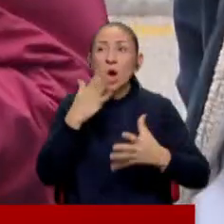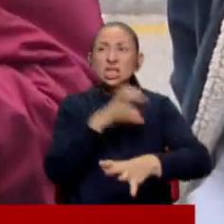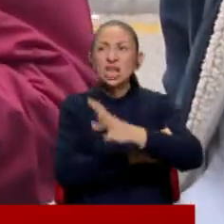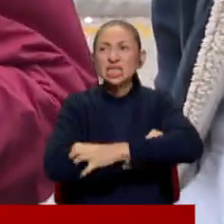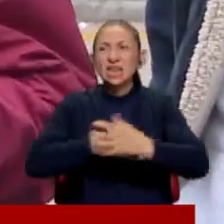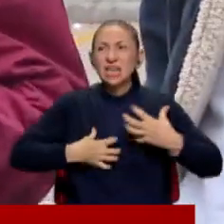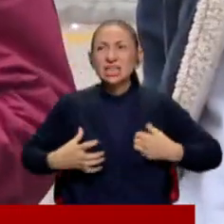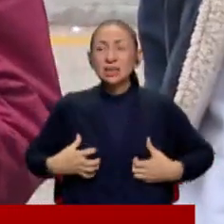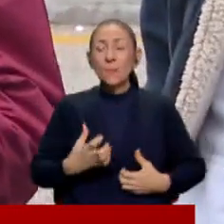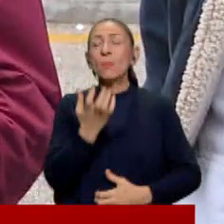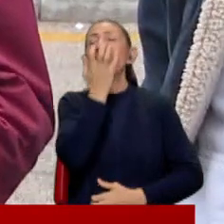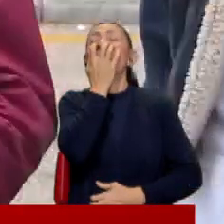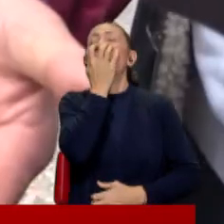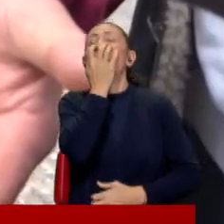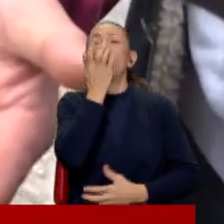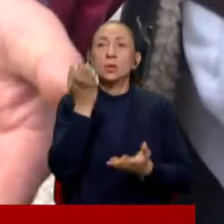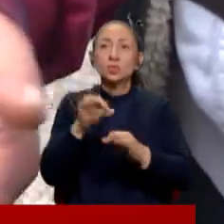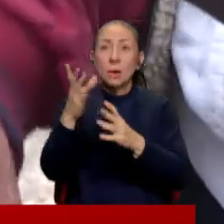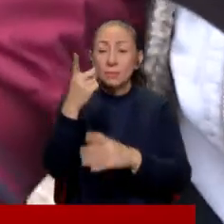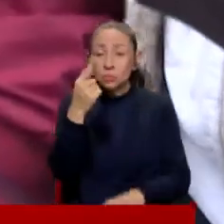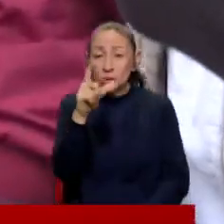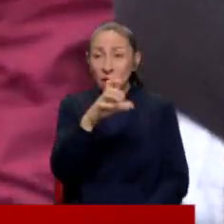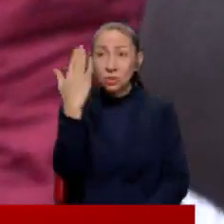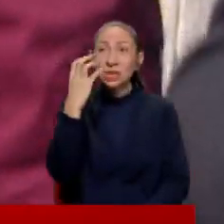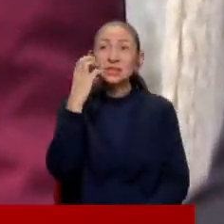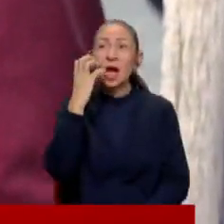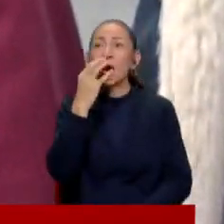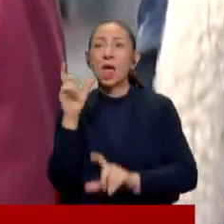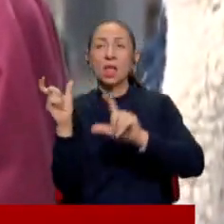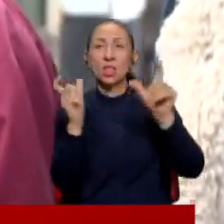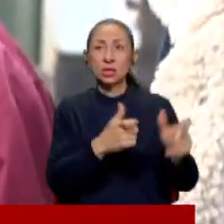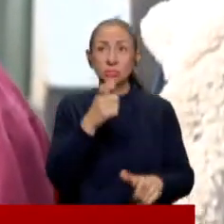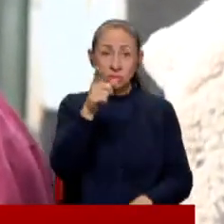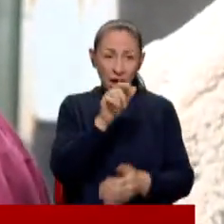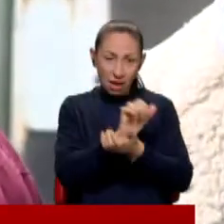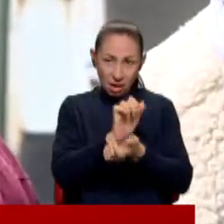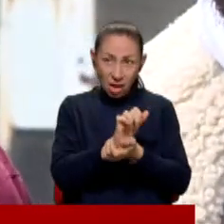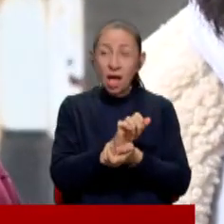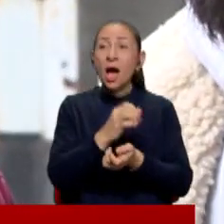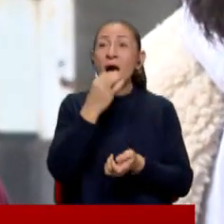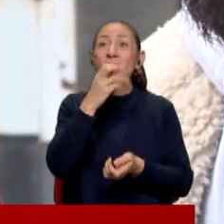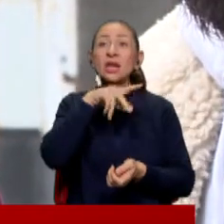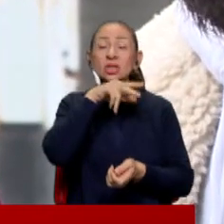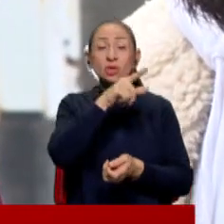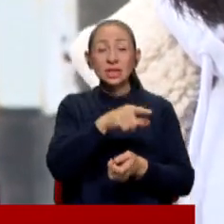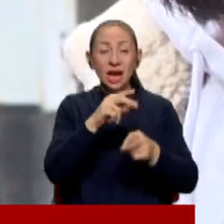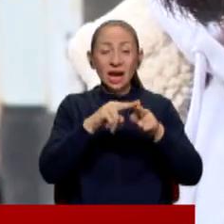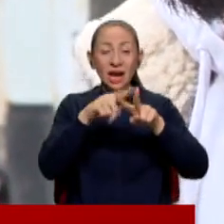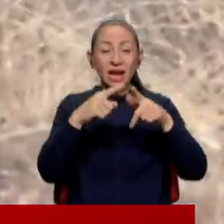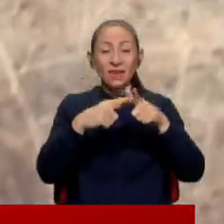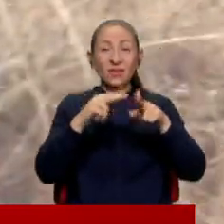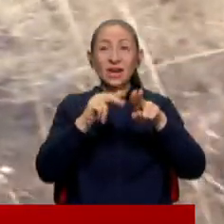şu anda benim çocuğum makineye bağlı bir şekilde yaşıyor buç ay önce Sakarya'dan Ankara'ya taşındı Yılmaz ailesi Ankara Keçiören Kafkas